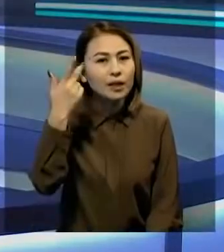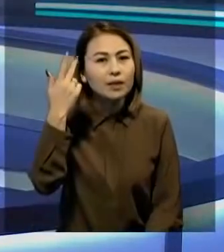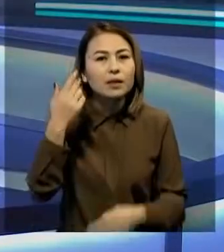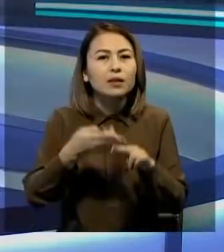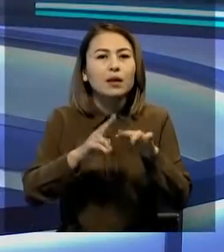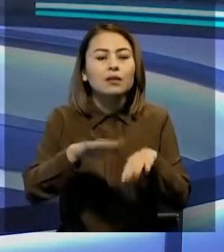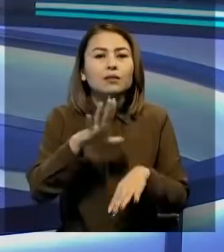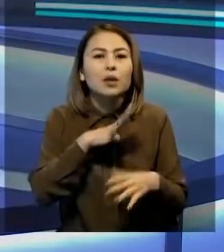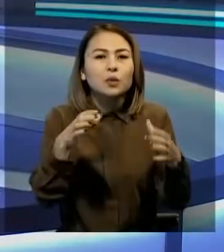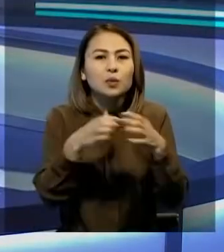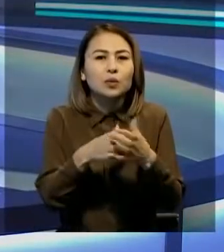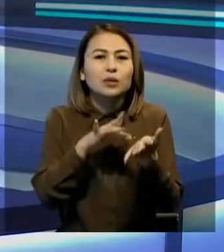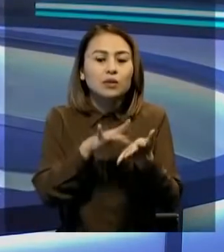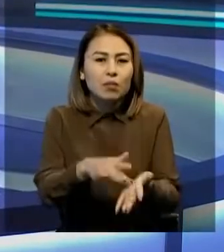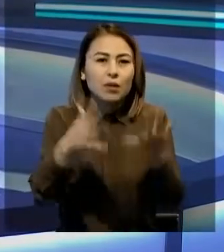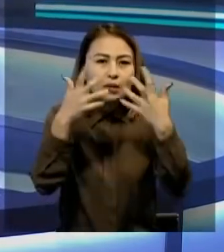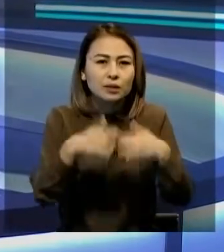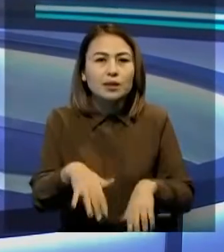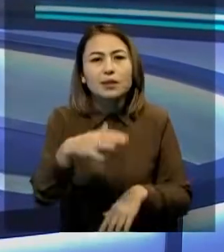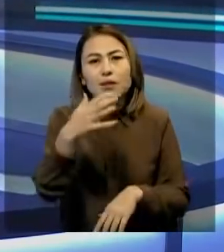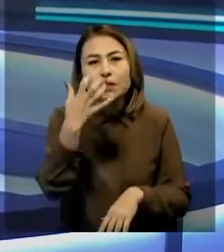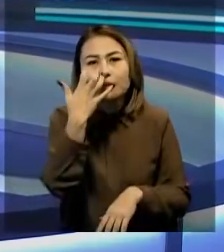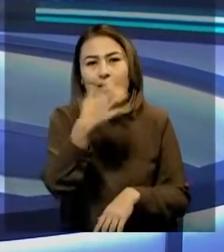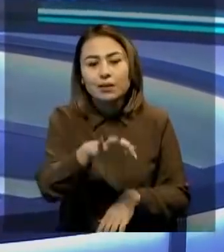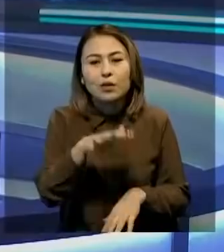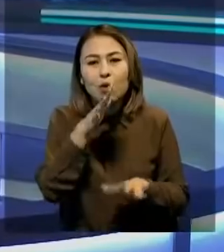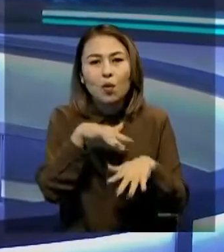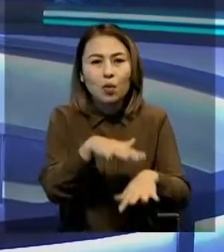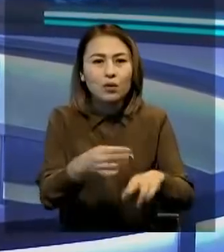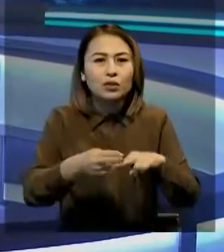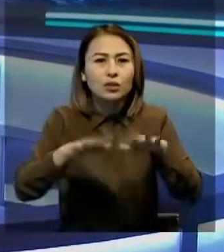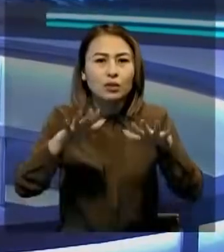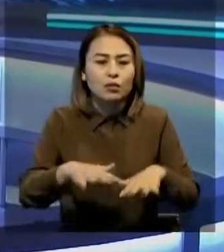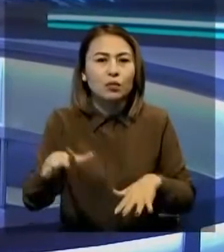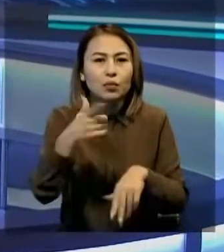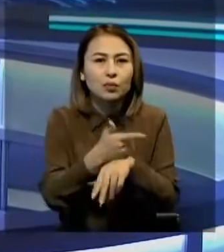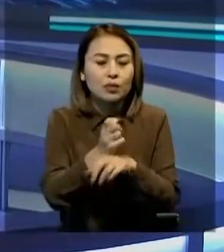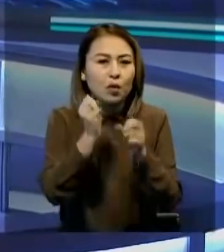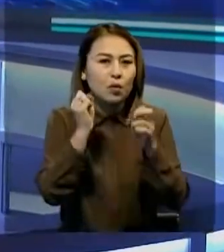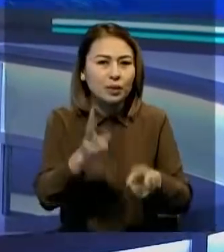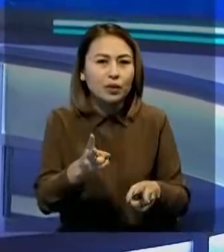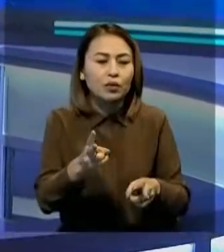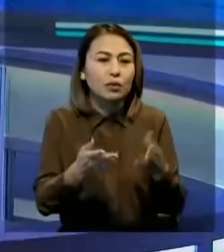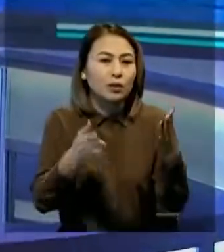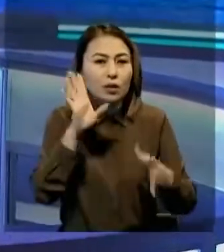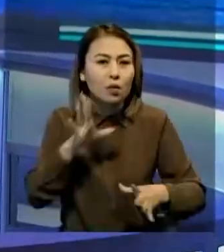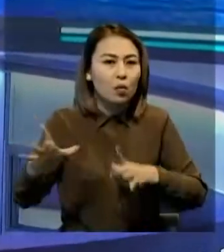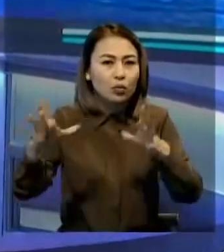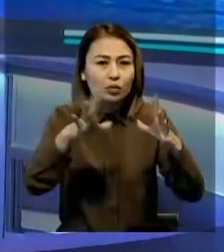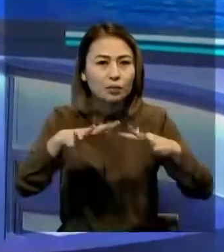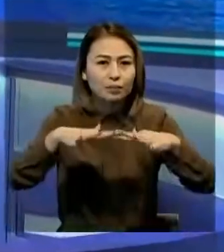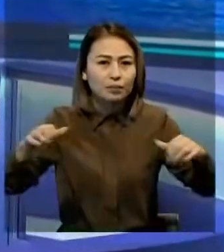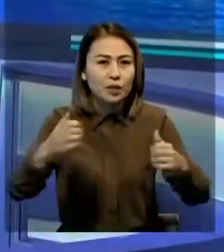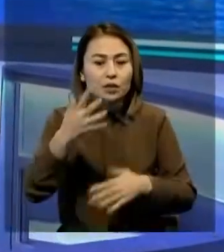Қырғызстанның танымал туристік бағыт саналатын ыстық көл тартылып барады. Жергілікті халық үшін бұл үлкен қауіп. Егер көлдің тартылуы жақын